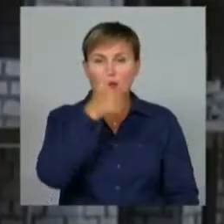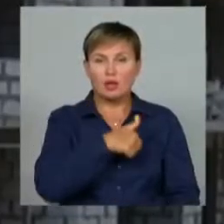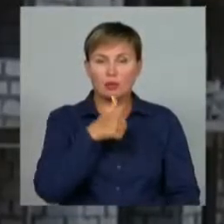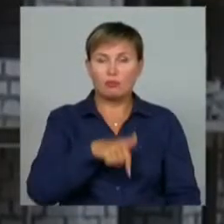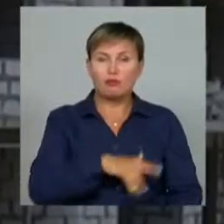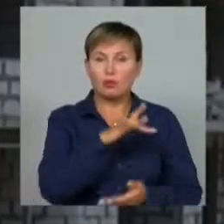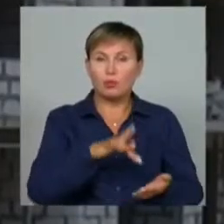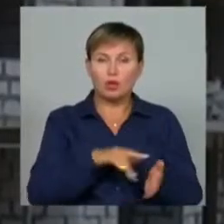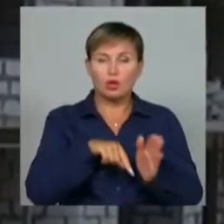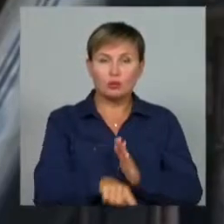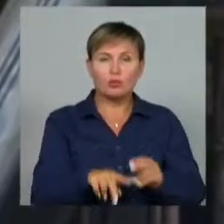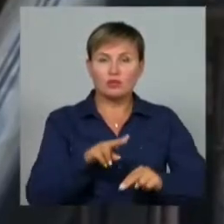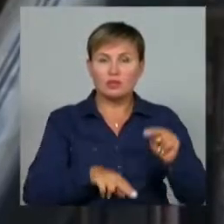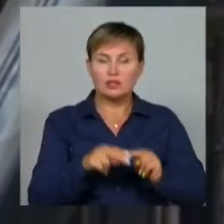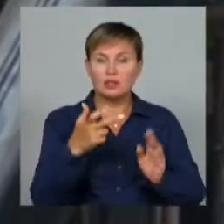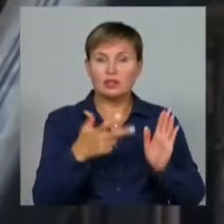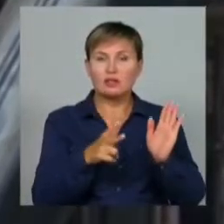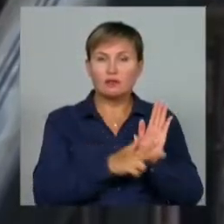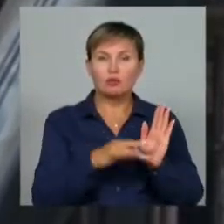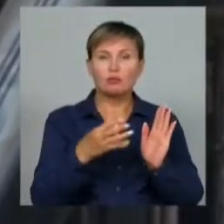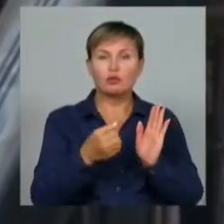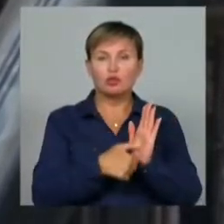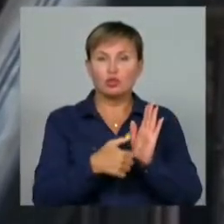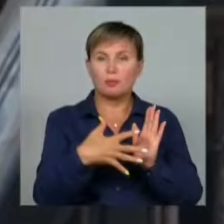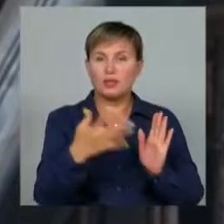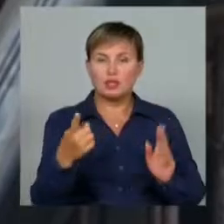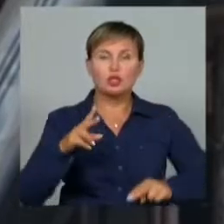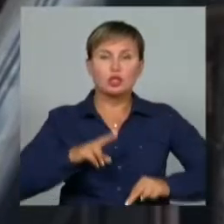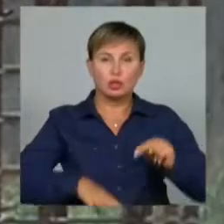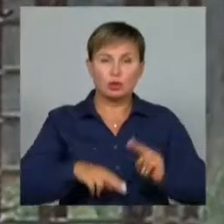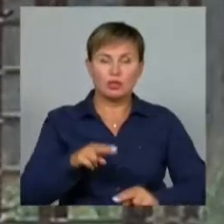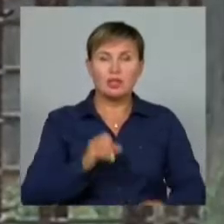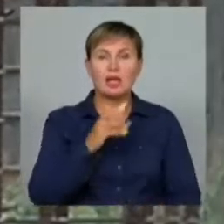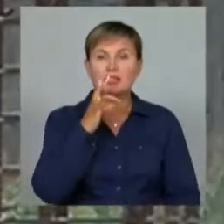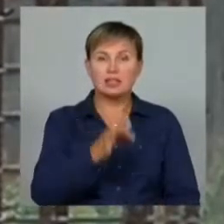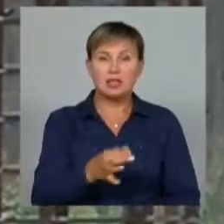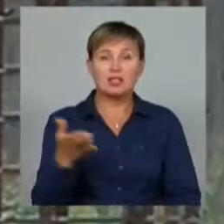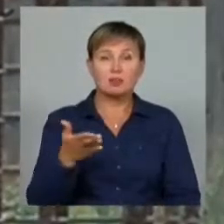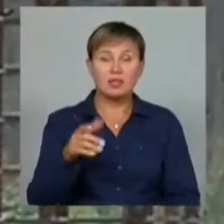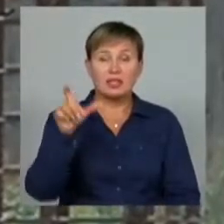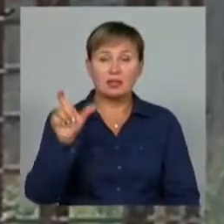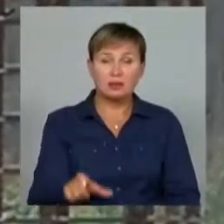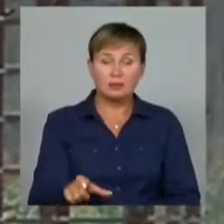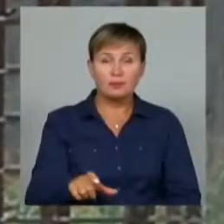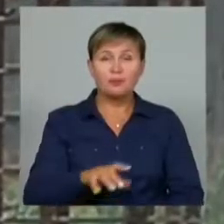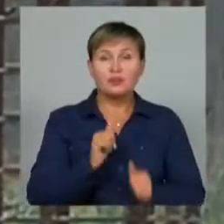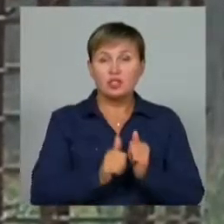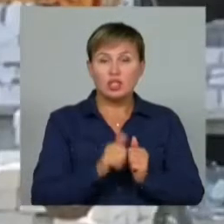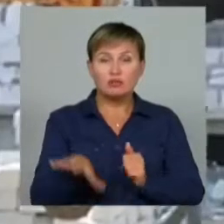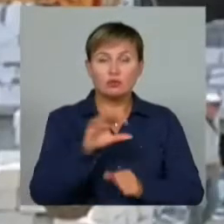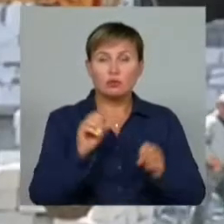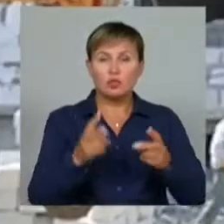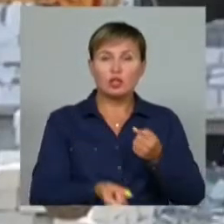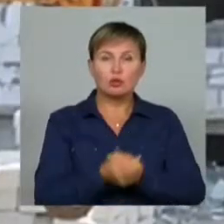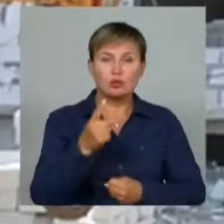возвели 338 объектов, еще 651 строится. Как отметил спикер, чаще всего специалисты выявляют